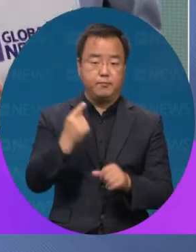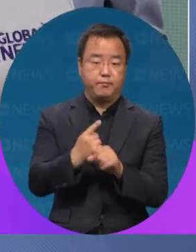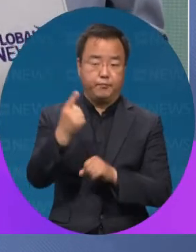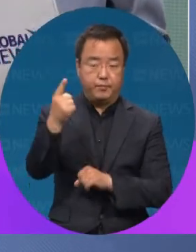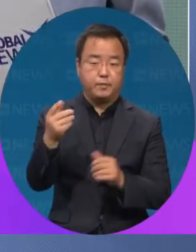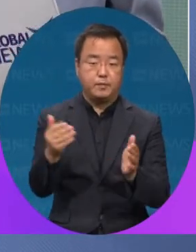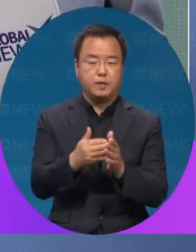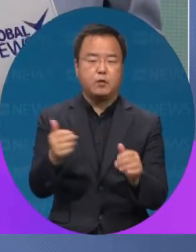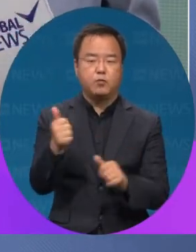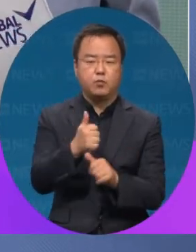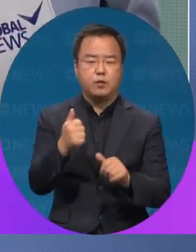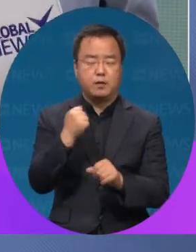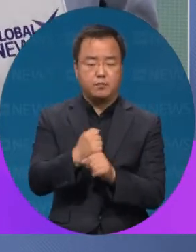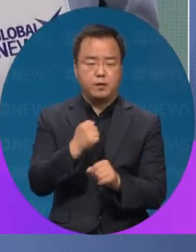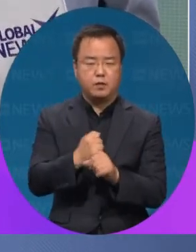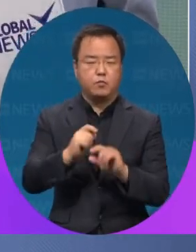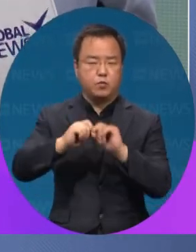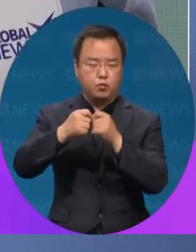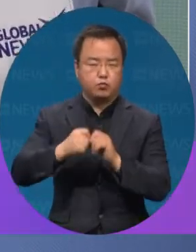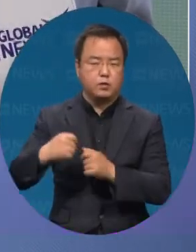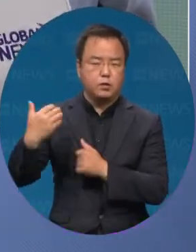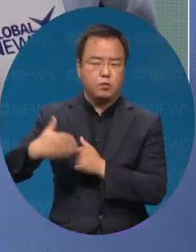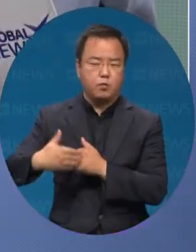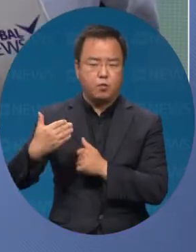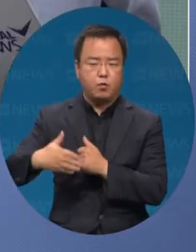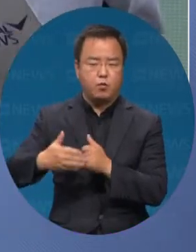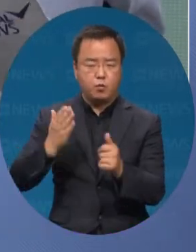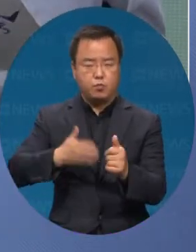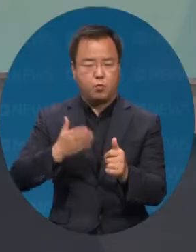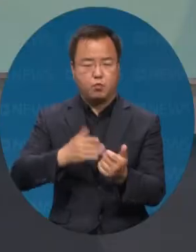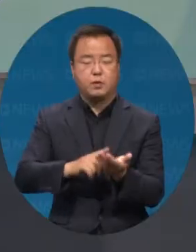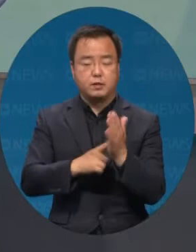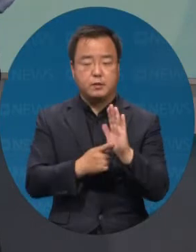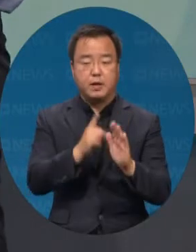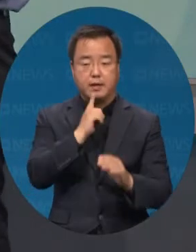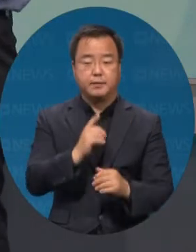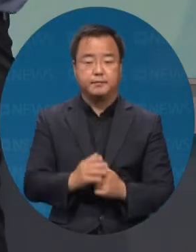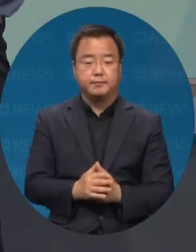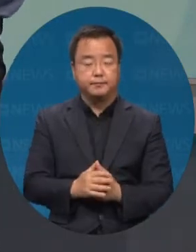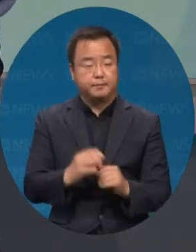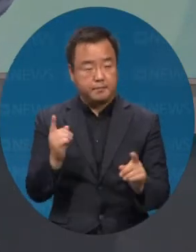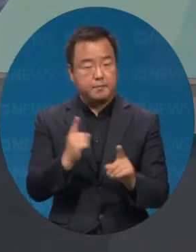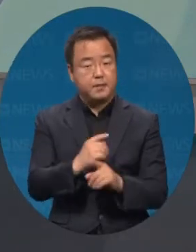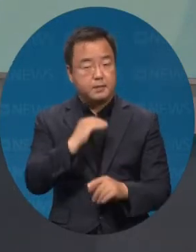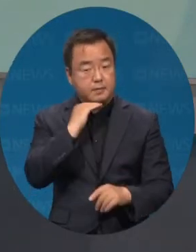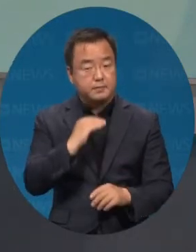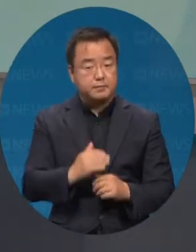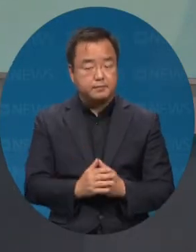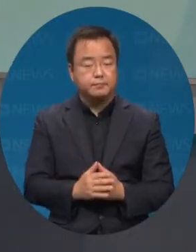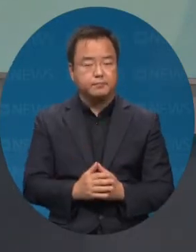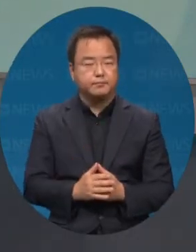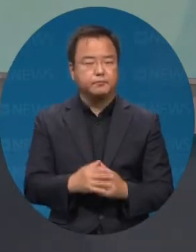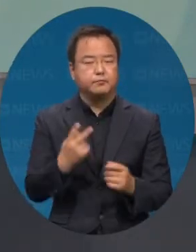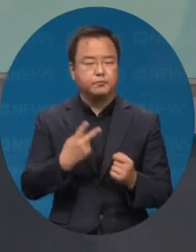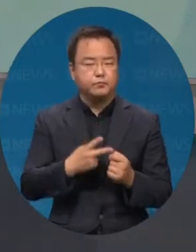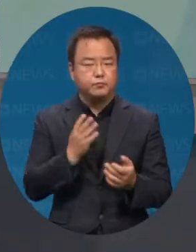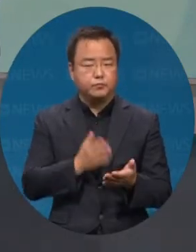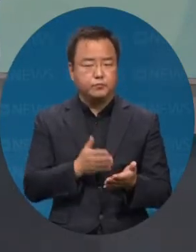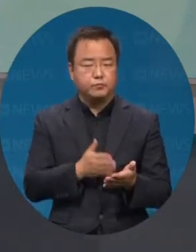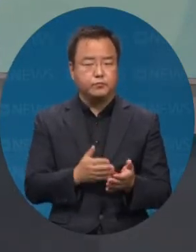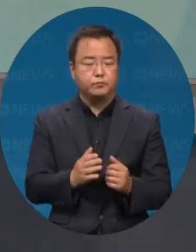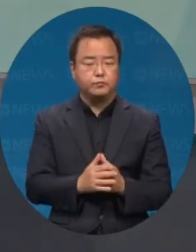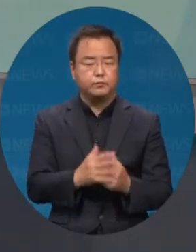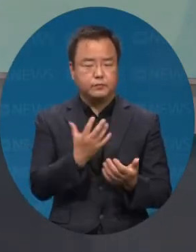구성해서 구체적 권고사항을 제시한다는 입장입니다 알겠습니다 어떻게 바뀌는지 한번 지켜 보도록 하구요 두번째 수줍고 있습니다